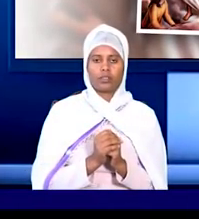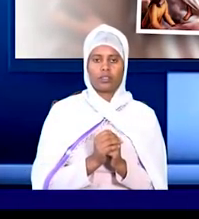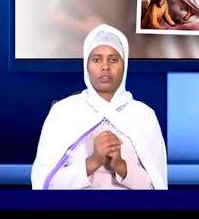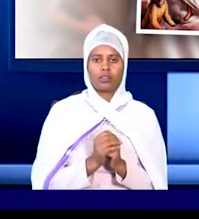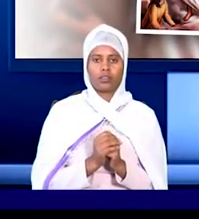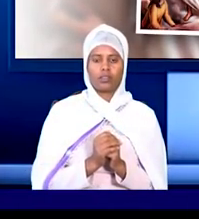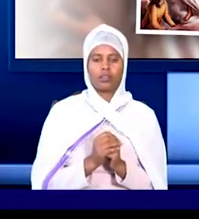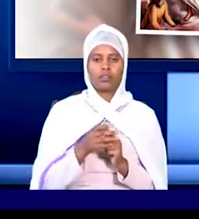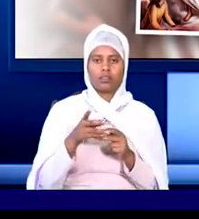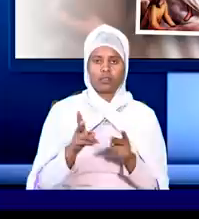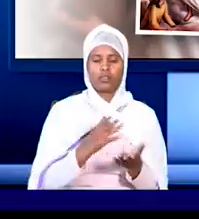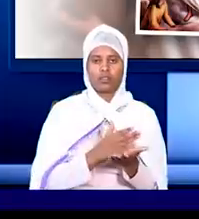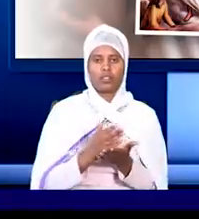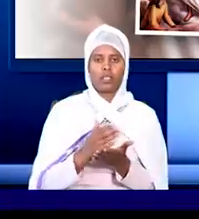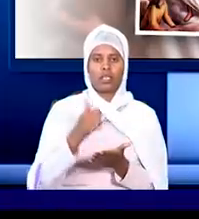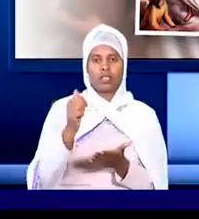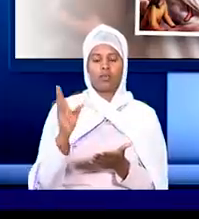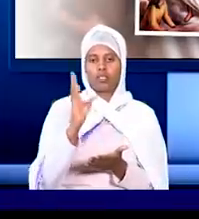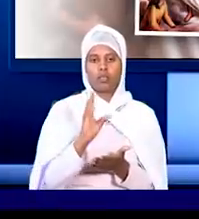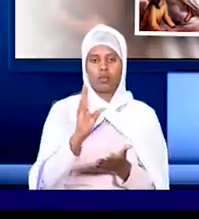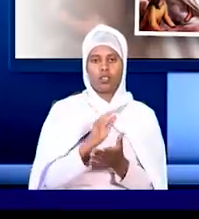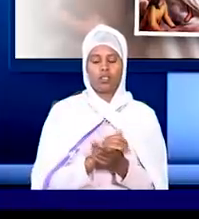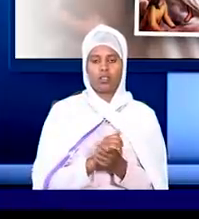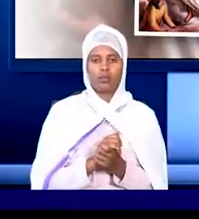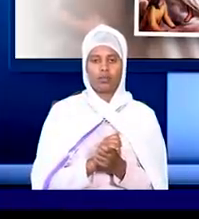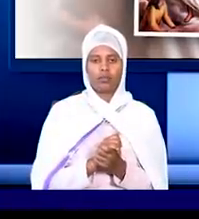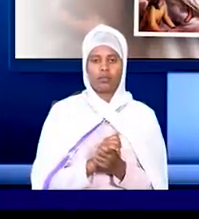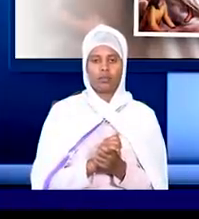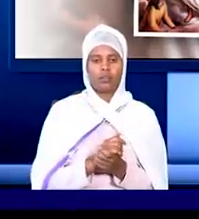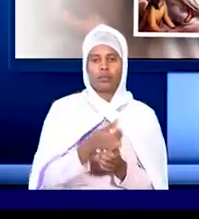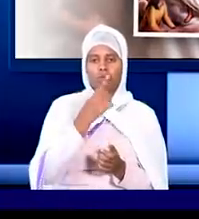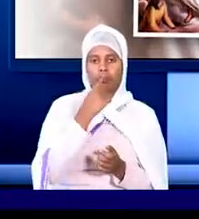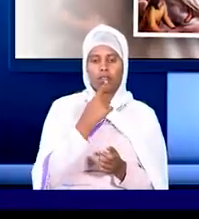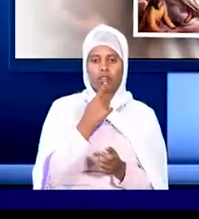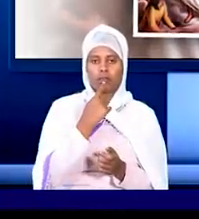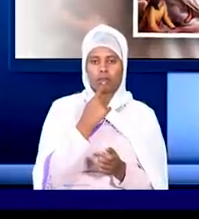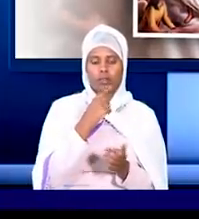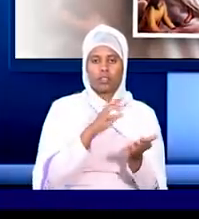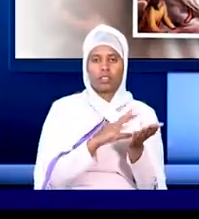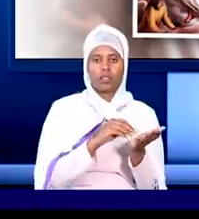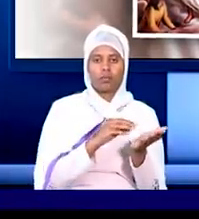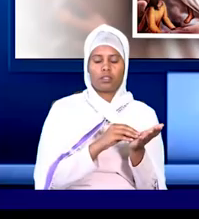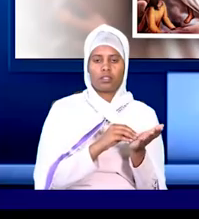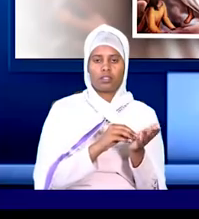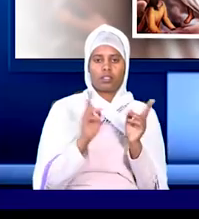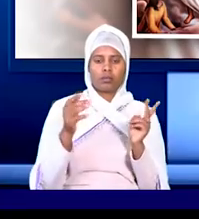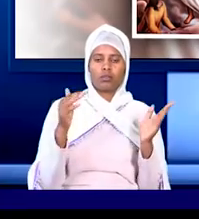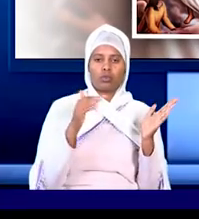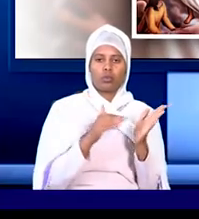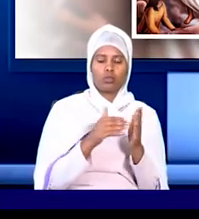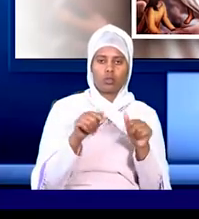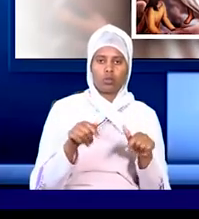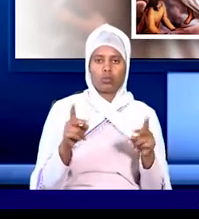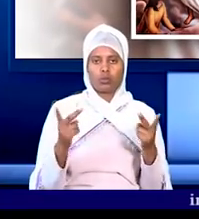በሎም ንእግሪ መገድና ኣዳም ንሄዋንን ብኣፎም ናብ